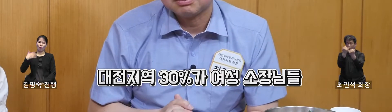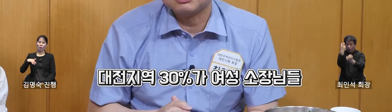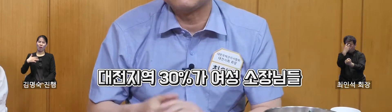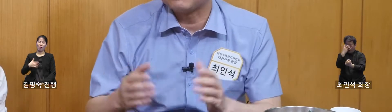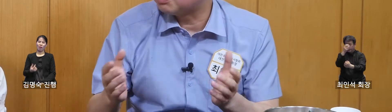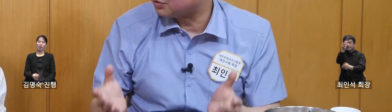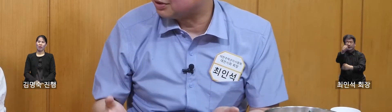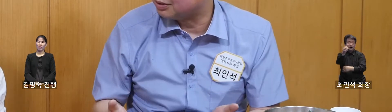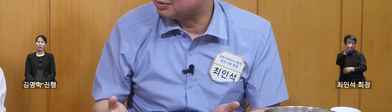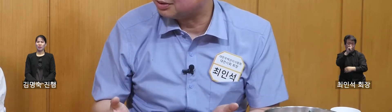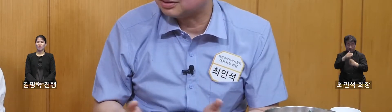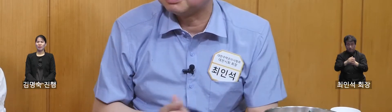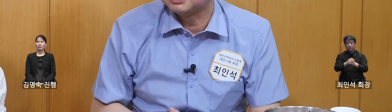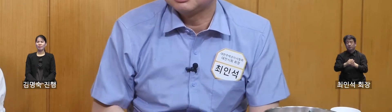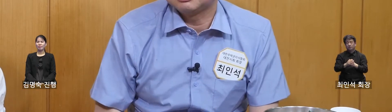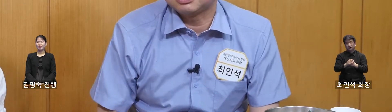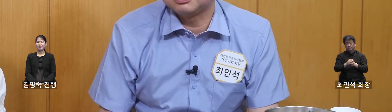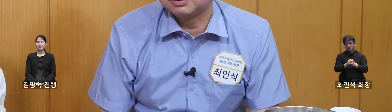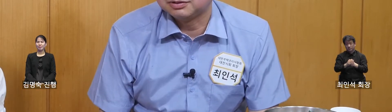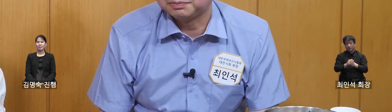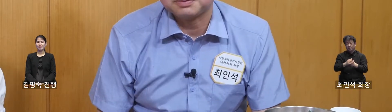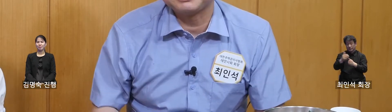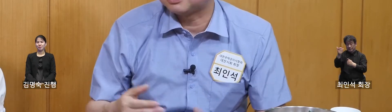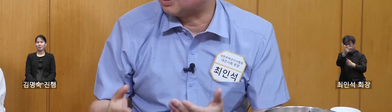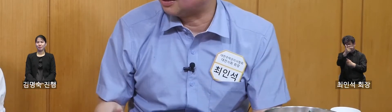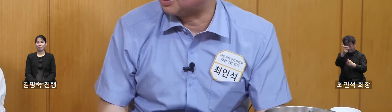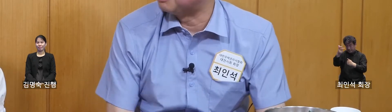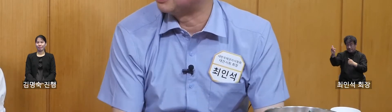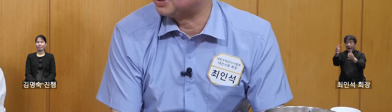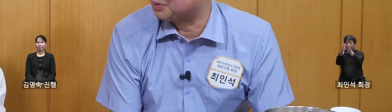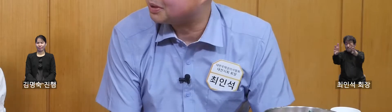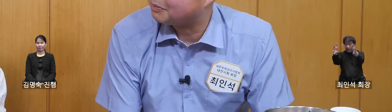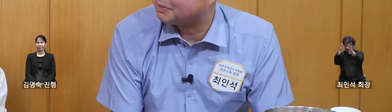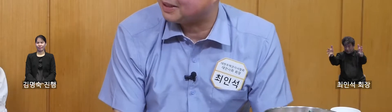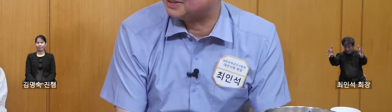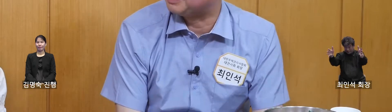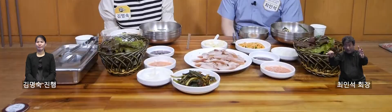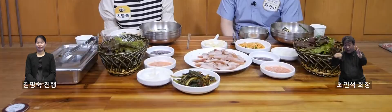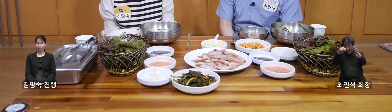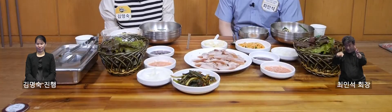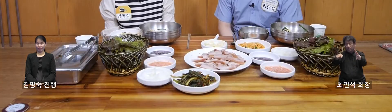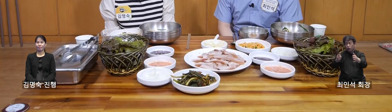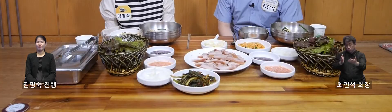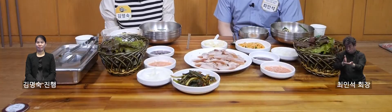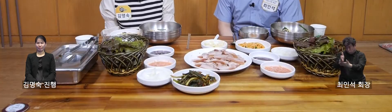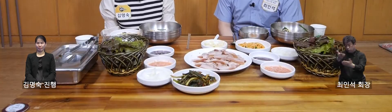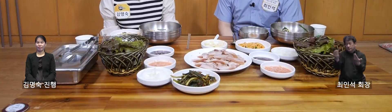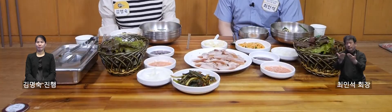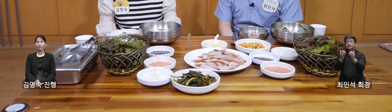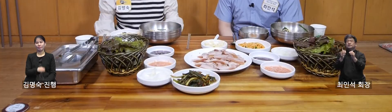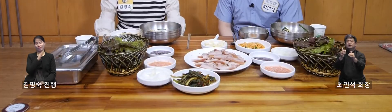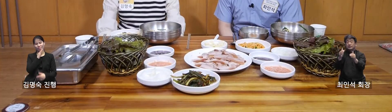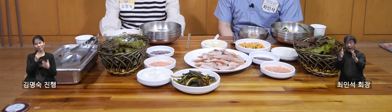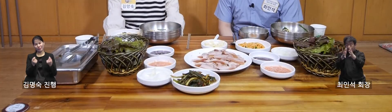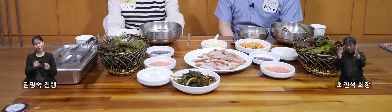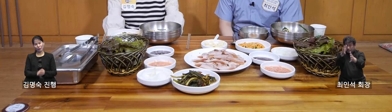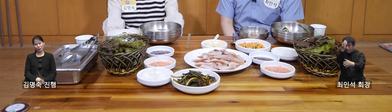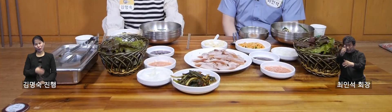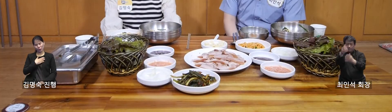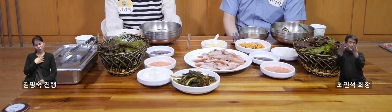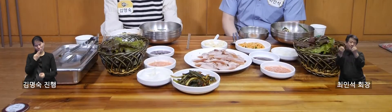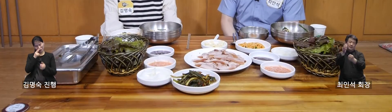있고요. 물론 대규모 단지에도 지금 아주 프로페셔널하게 근무하시는 소장님들이 많이 있습니다. 오, 그렇구나. 네.